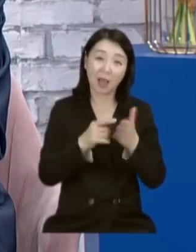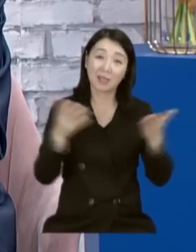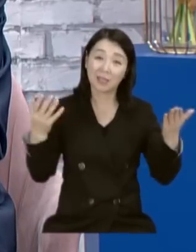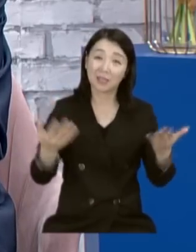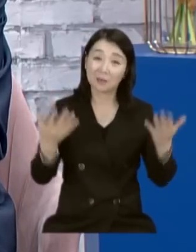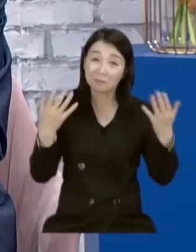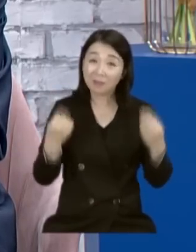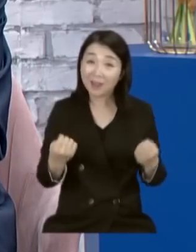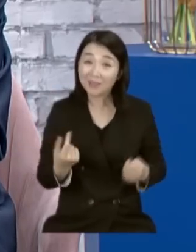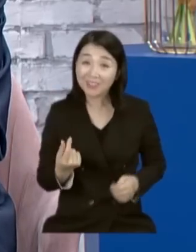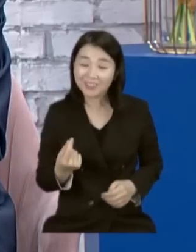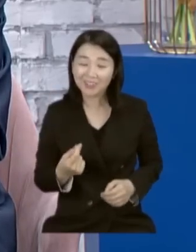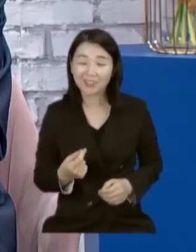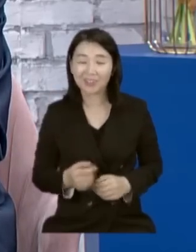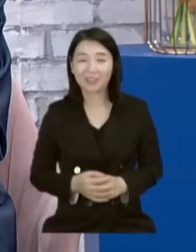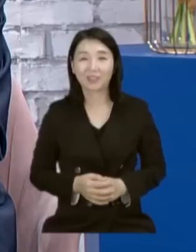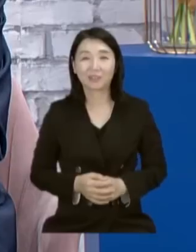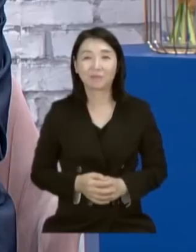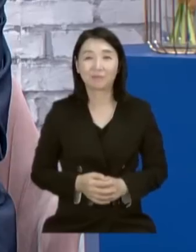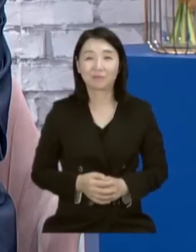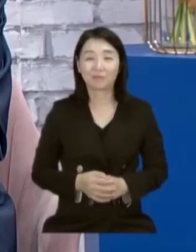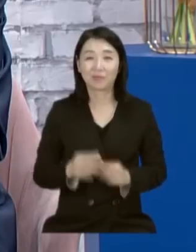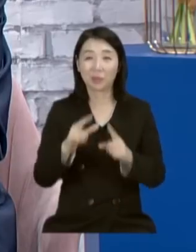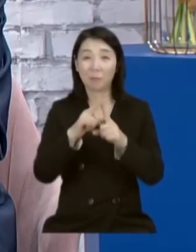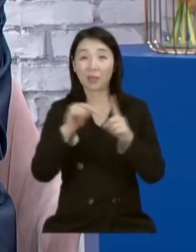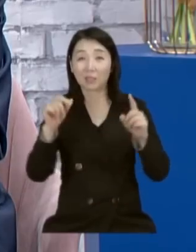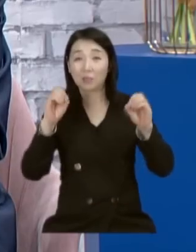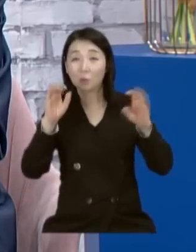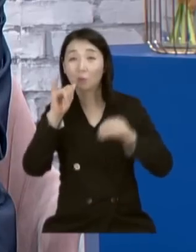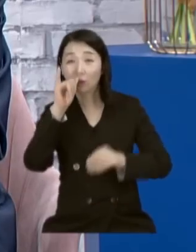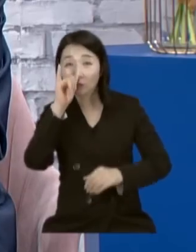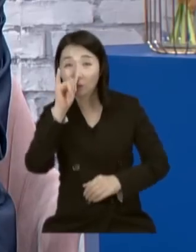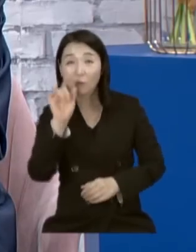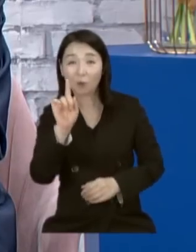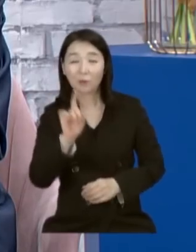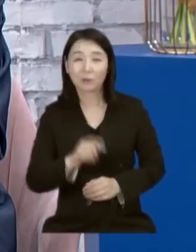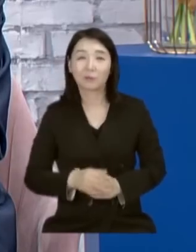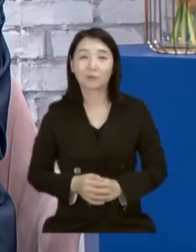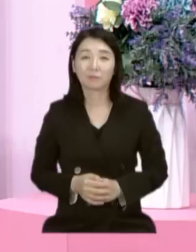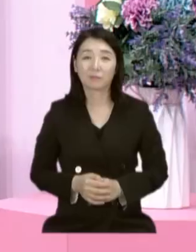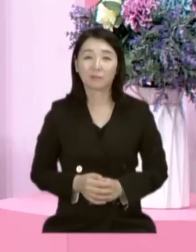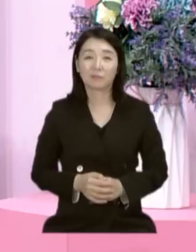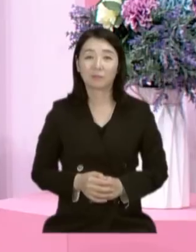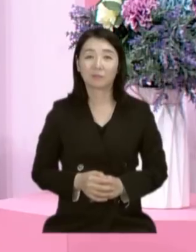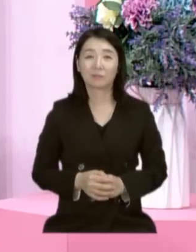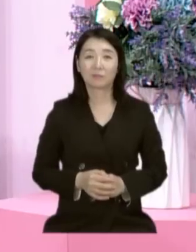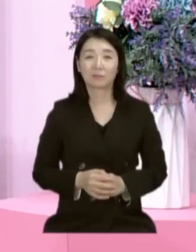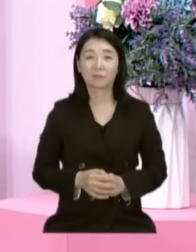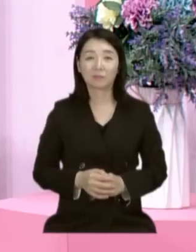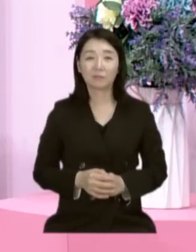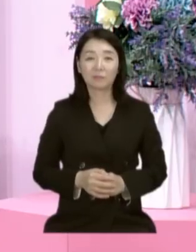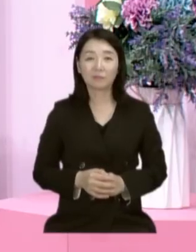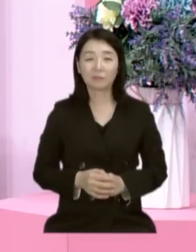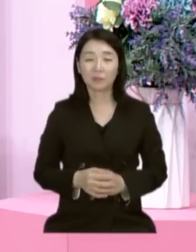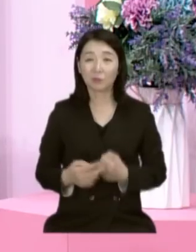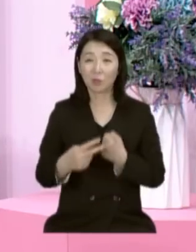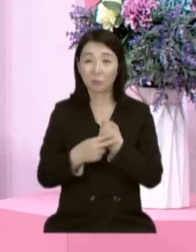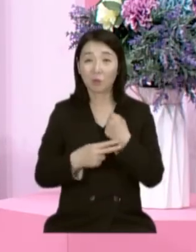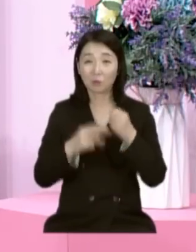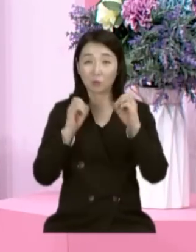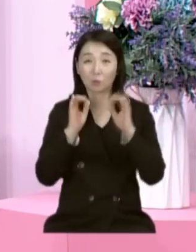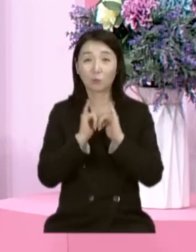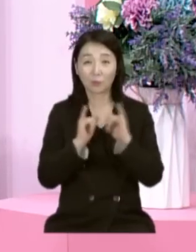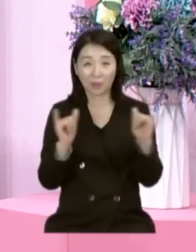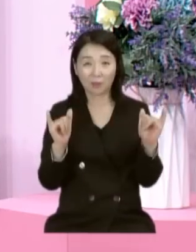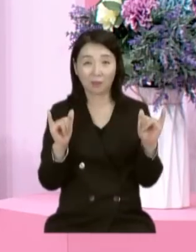하셨는데 파키스탄 선교를 또 하게 되셨어요. 예. 해외에 이제 우리 평신도 선교사를